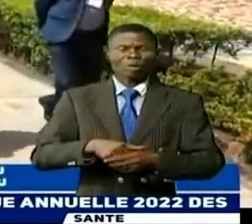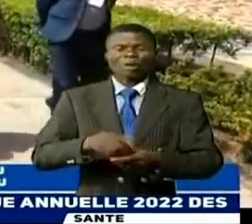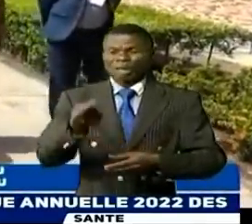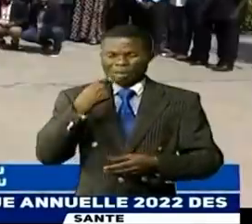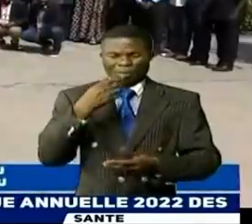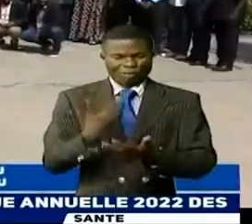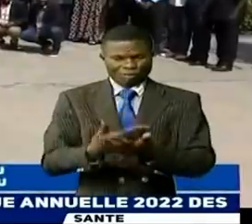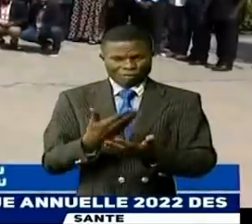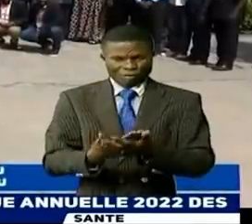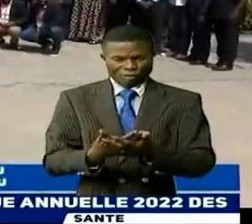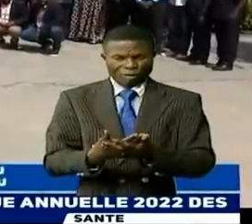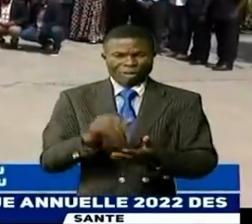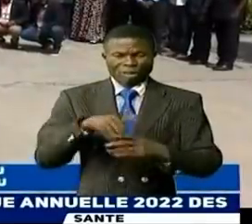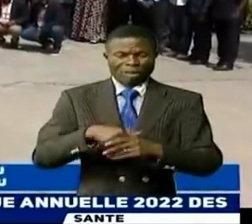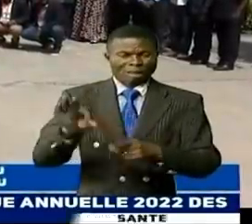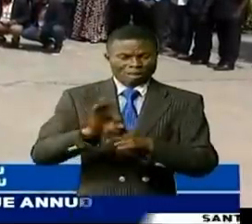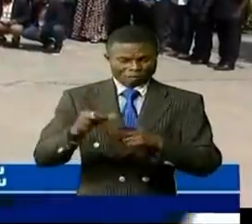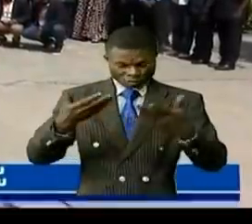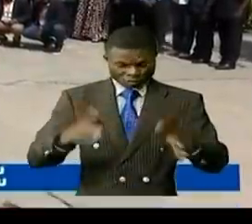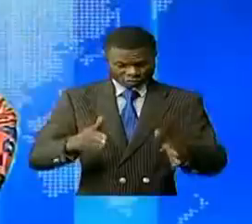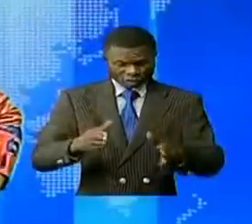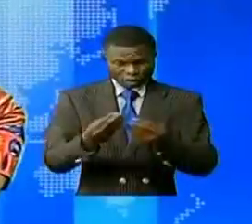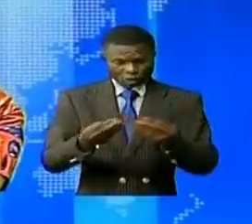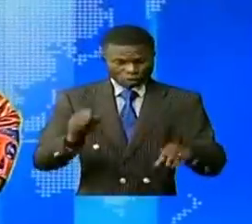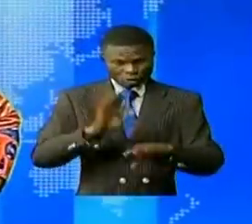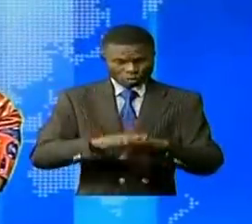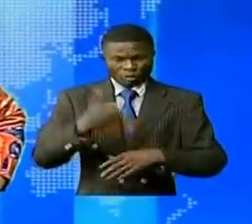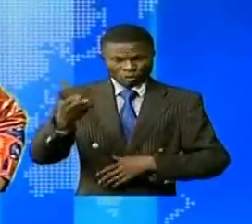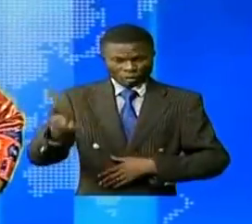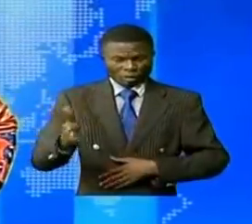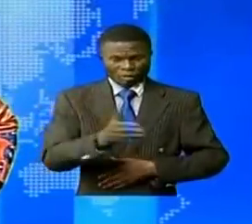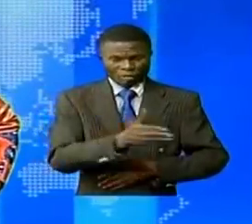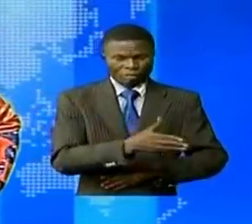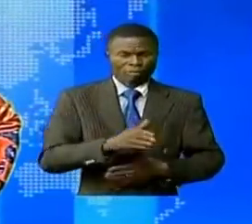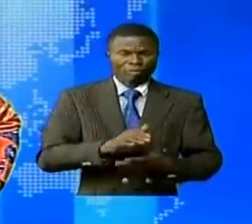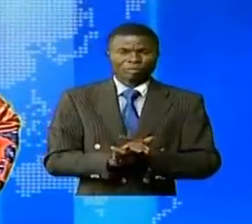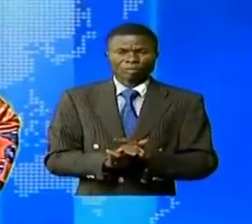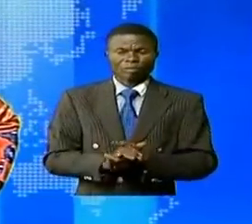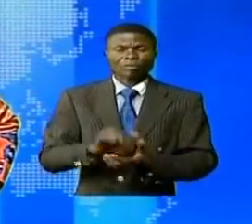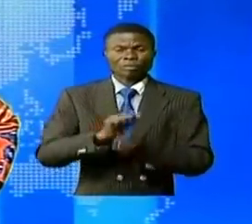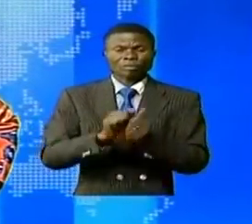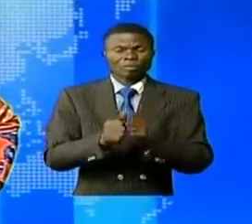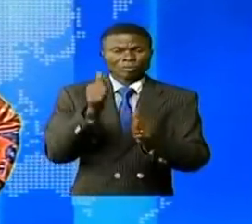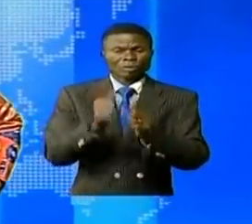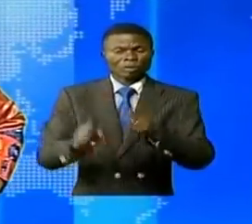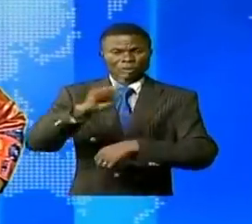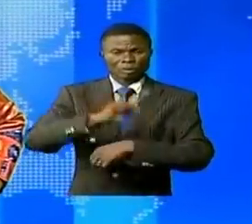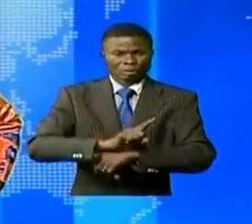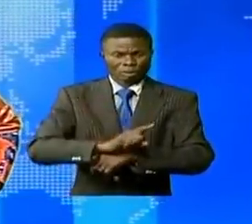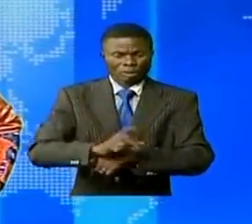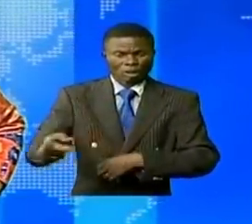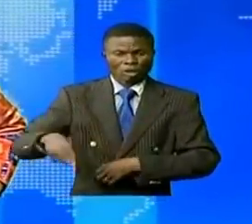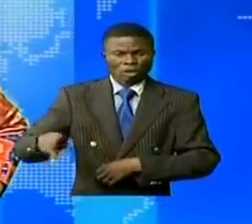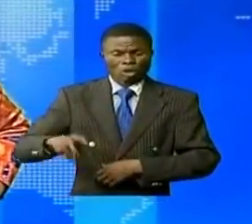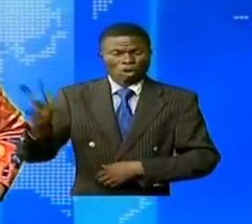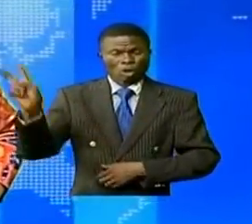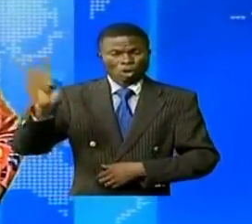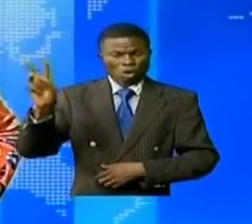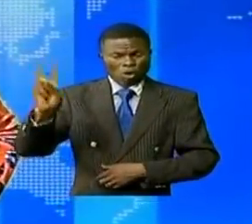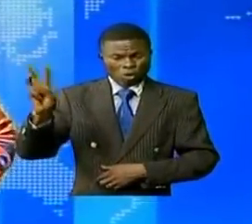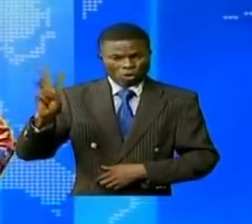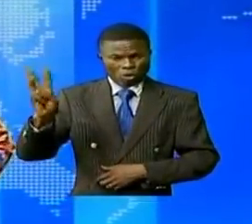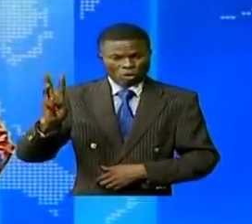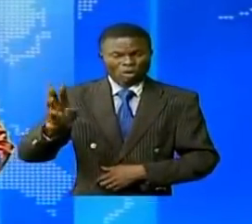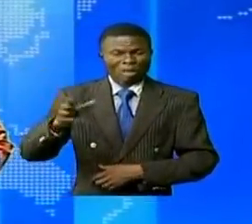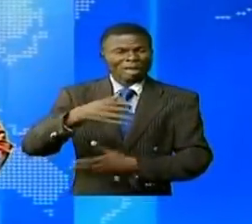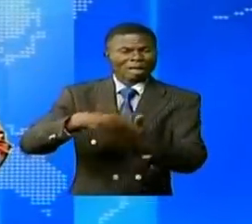préventive à l'issue de ces assises. La promiscuité quotidienne sur le rond-point Gaba est caractérisée par une